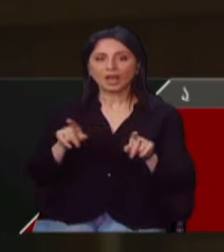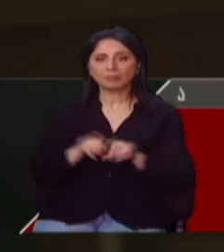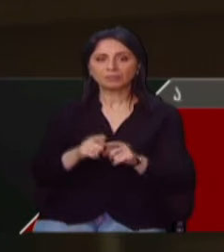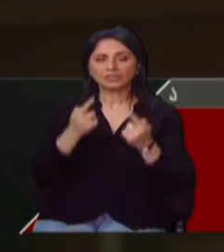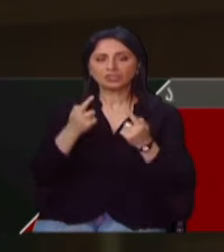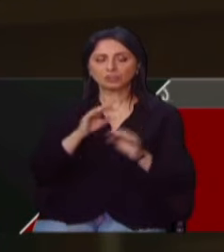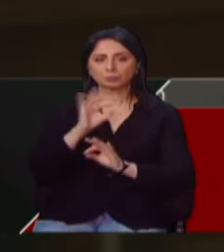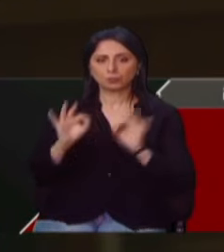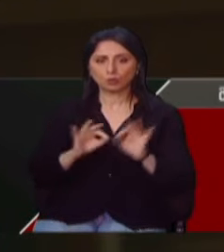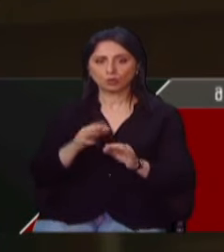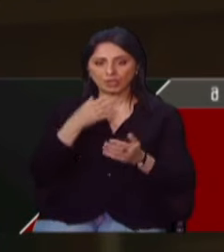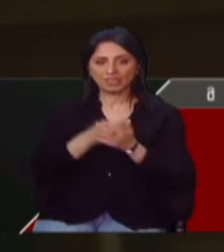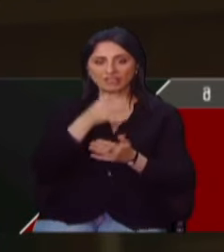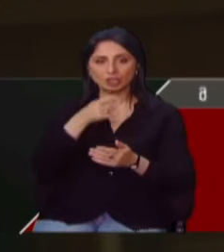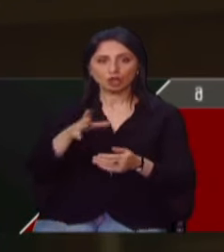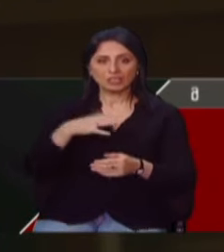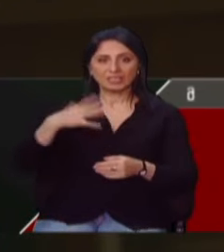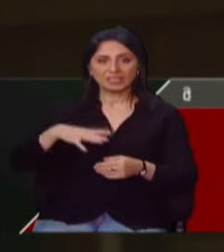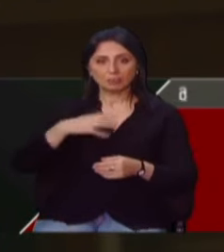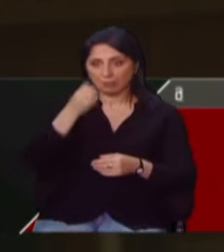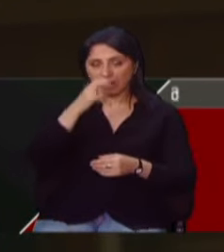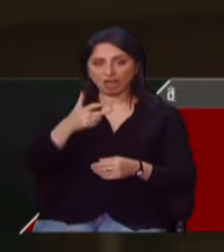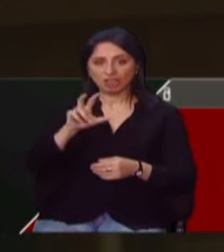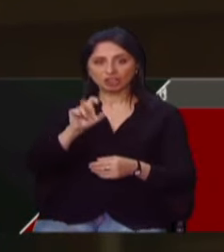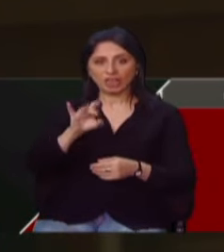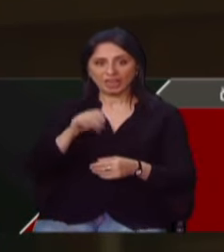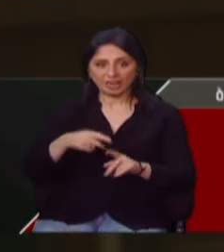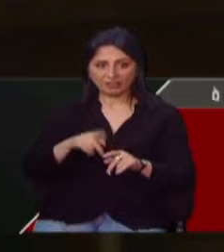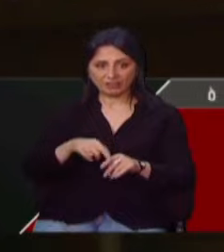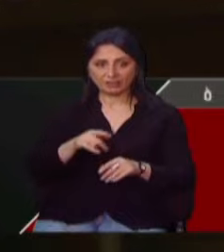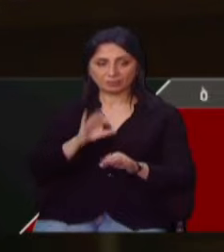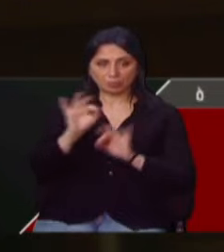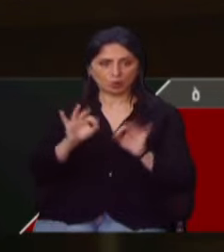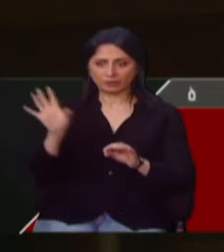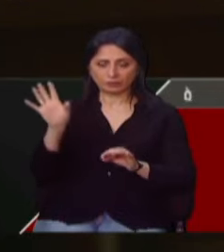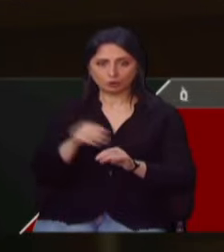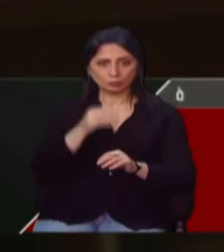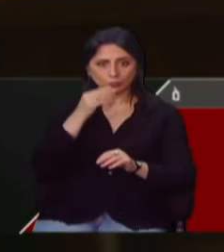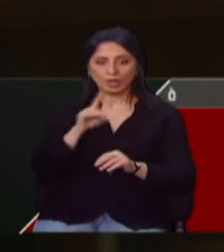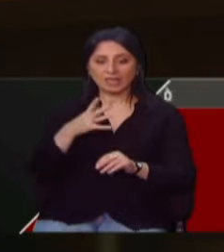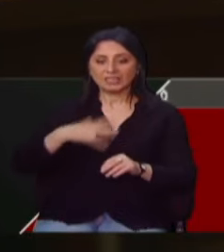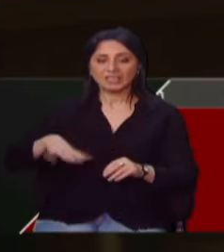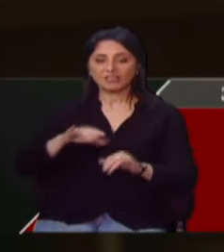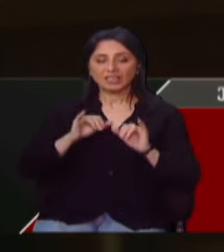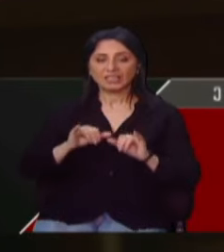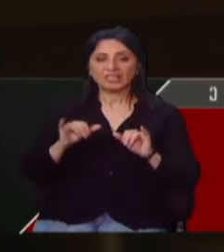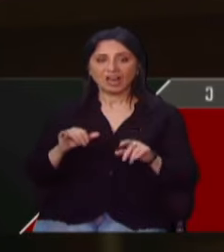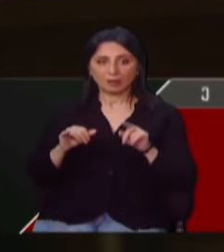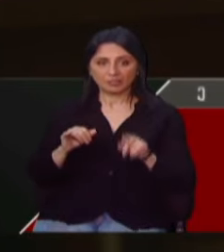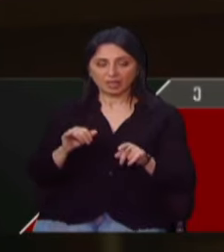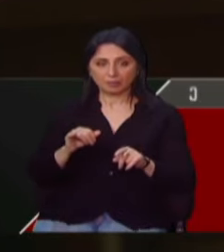დიდი პროექტი, როგორც თავის დროზე იყო თბილისი-ბაქო ჯეიხანი თუ ტრასეკას პროექტი. Ყველაფერი ის, რაც ქვეყნის